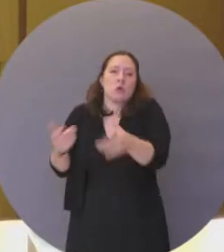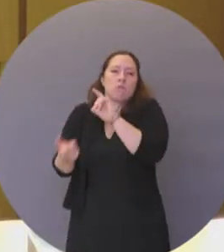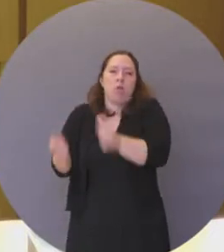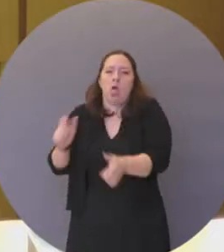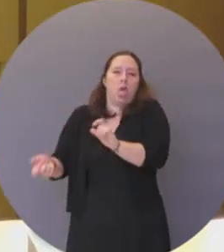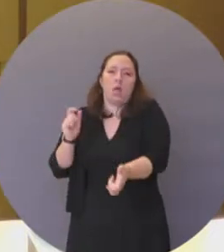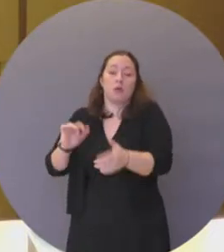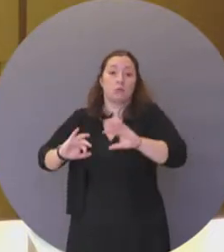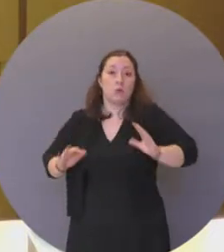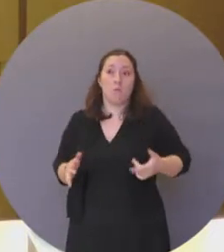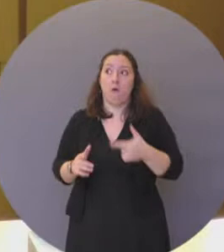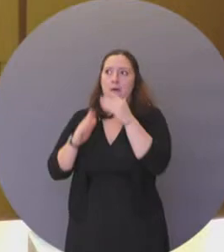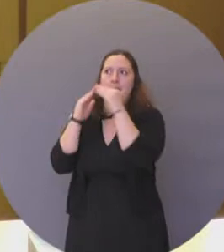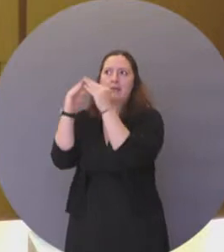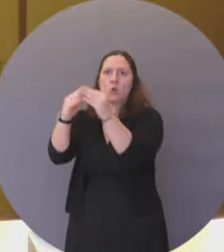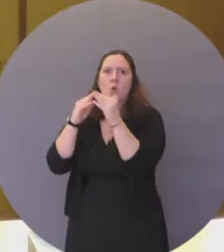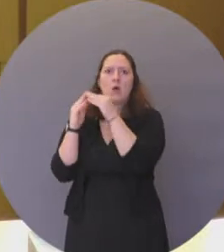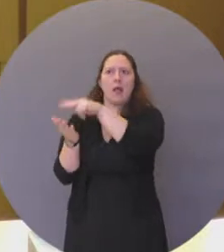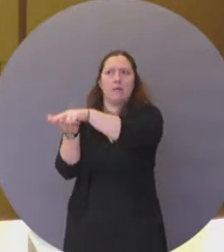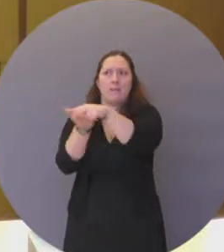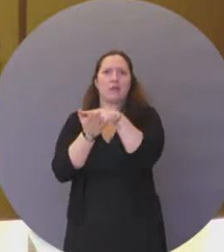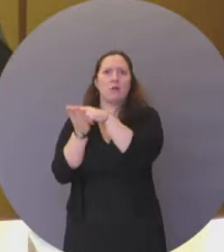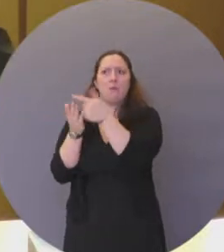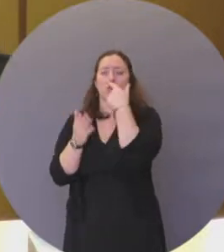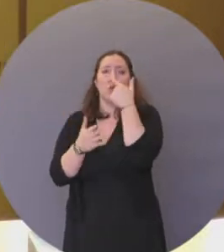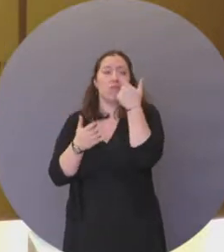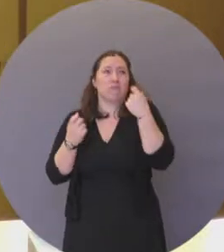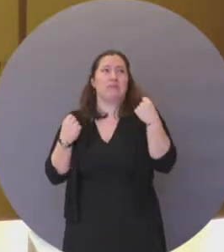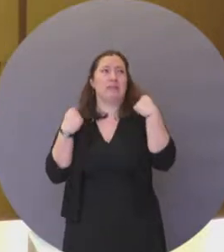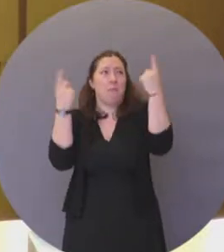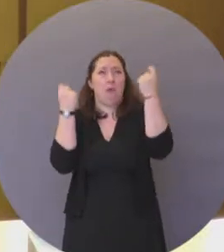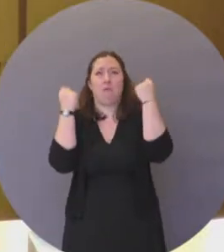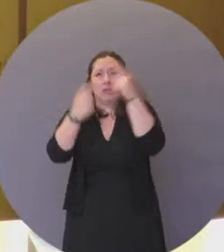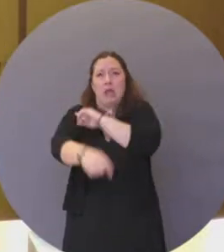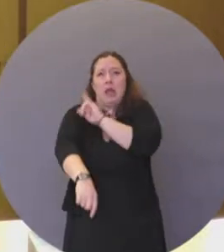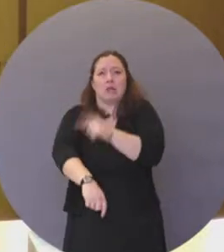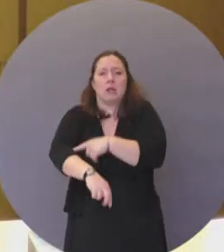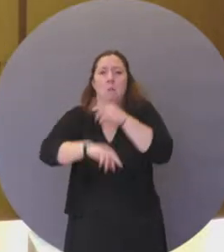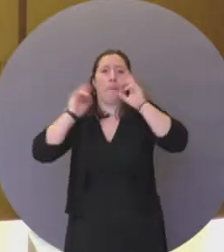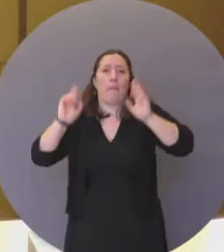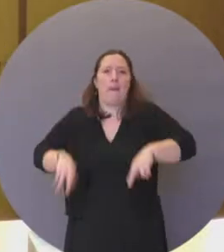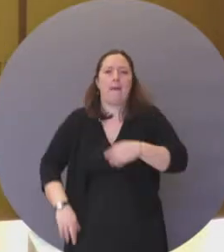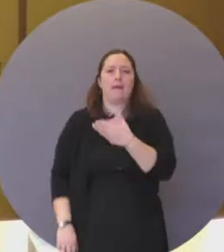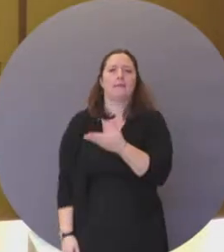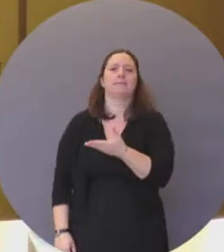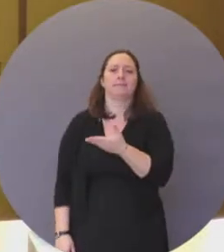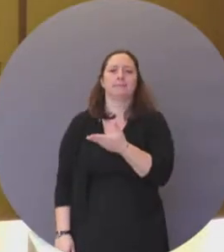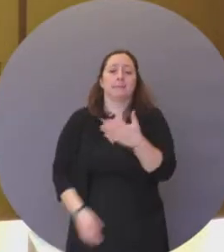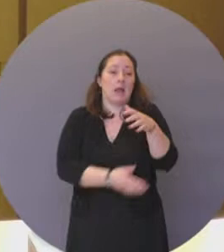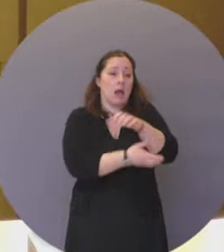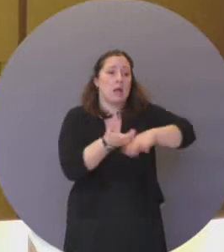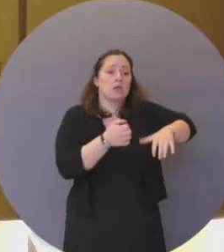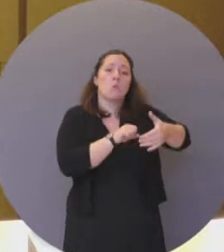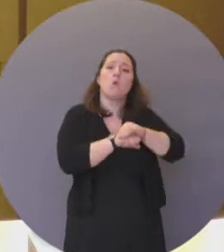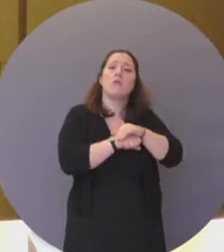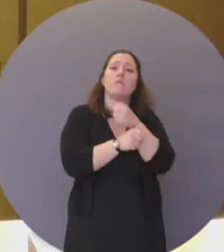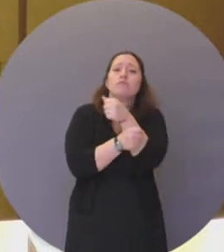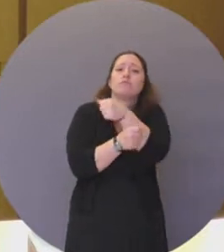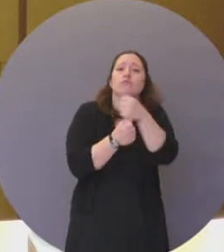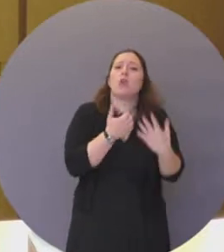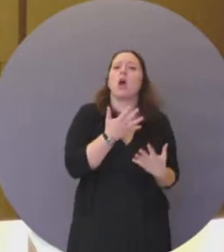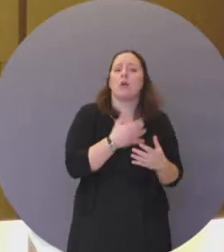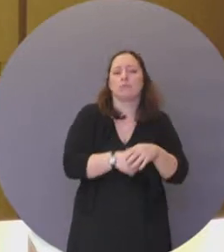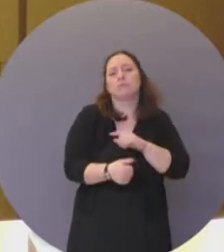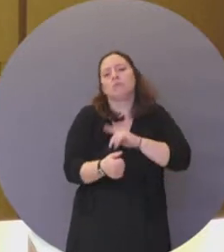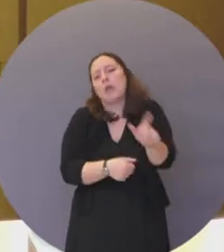thermiques ou leurs faibles ressources alors les raisons de cette crise sont multiples il y a bien sûr la guerre